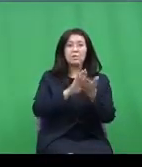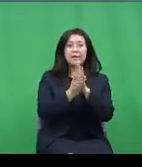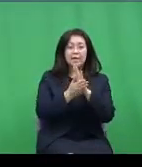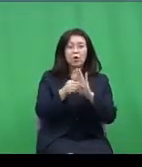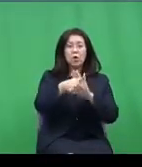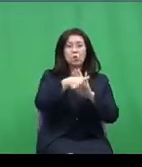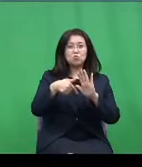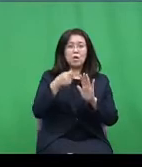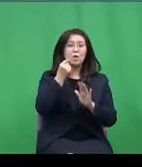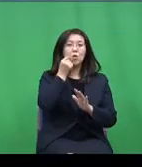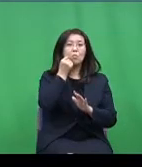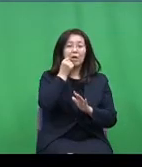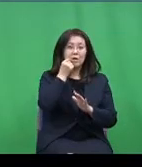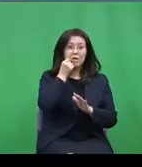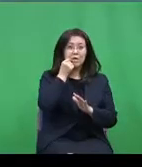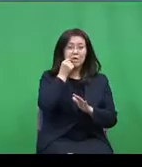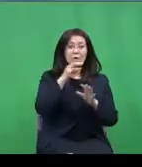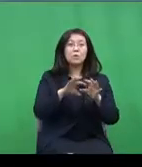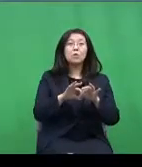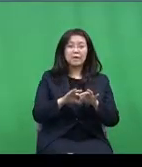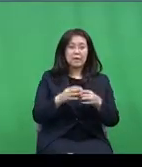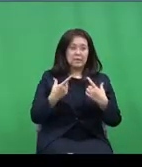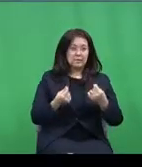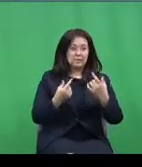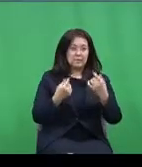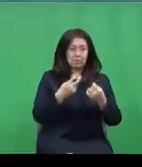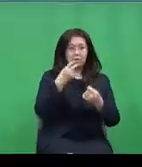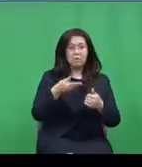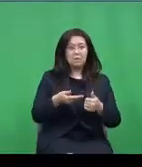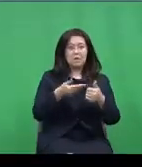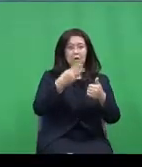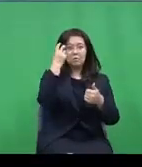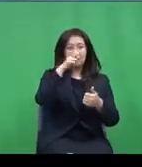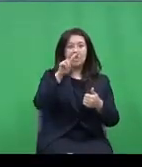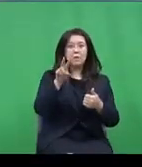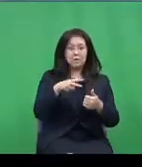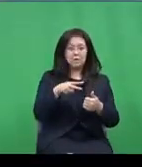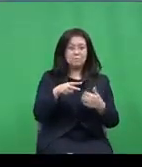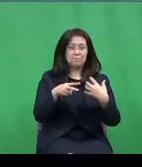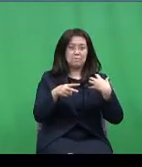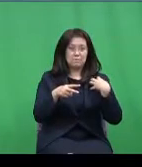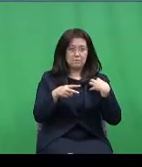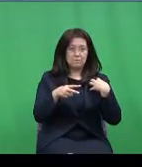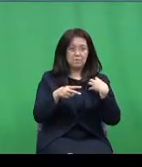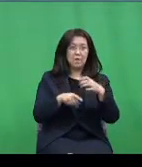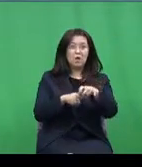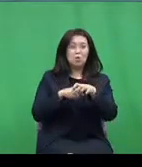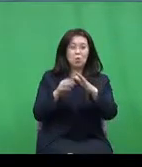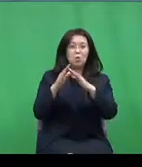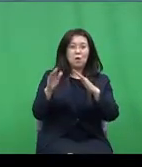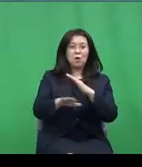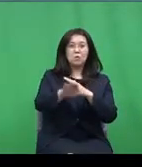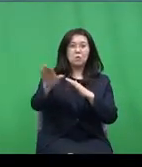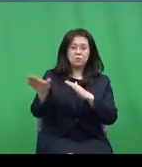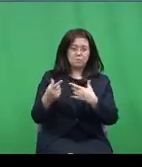ド米として売り出すんですから、やっぱりしっかりした栽培管理をして、それをかつ農家の皆さんに徹